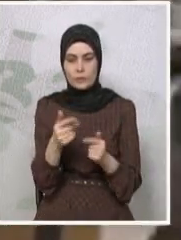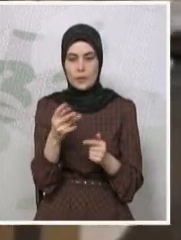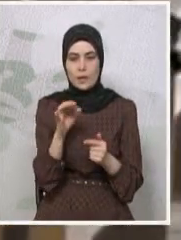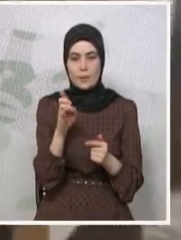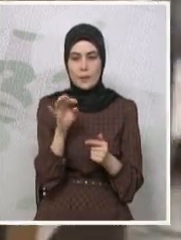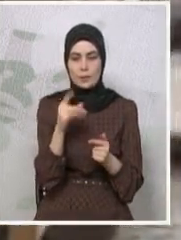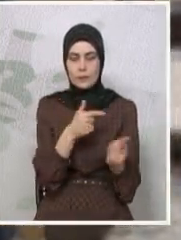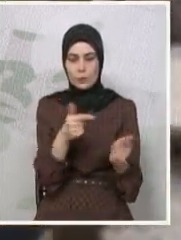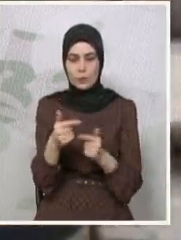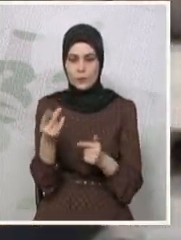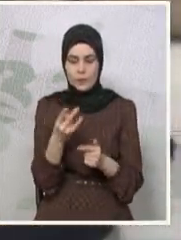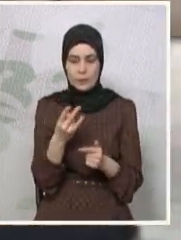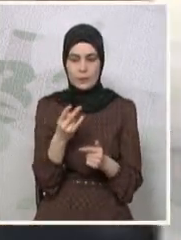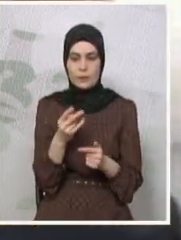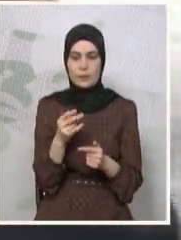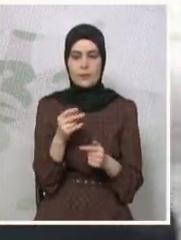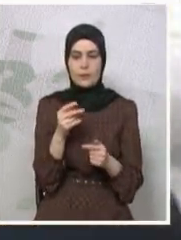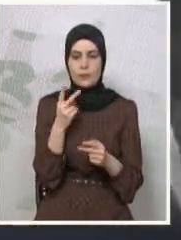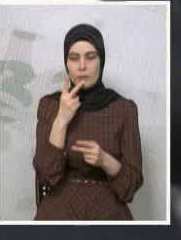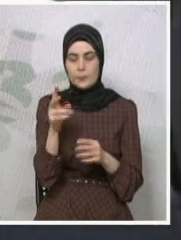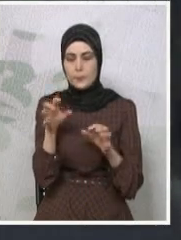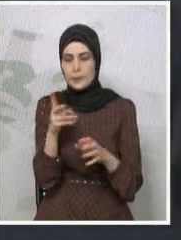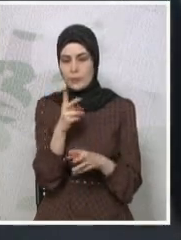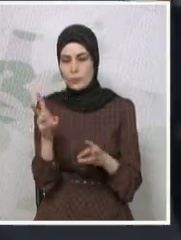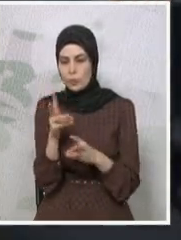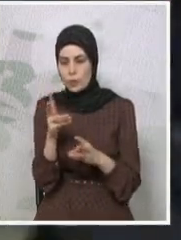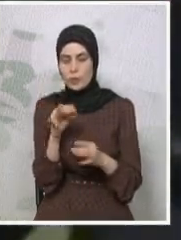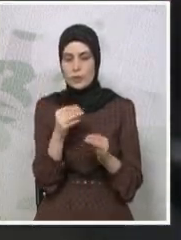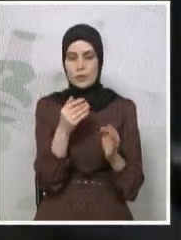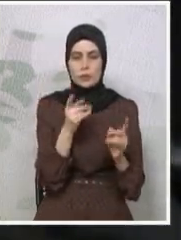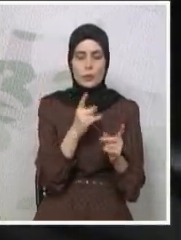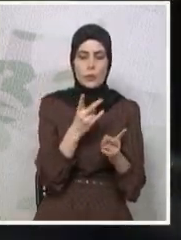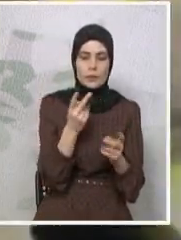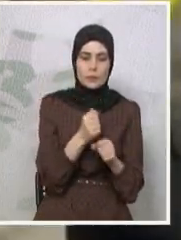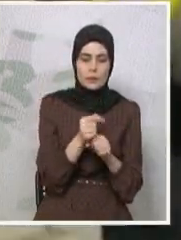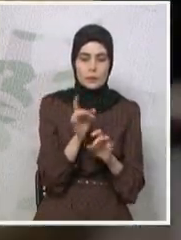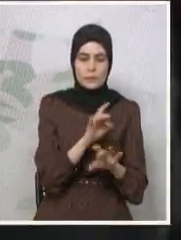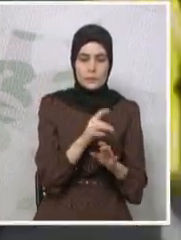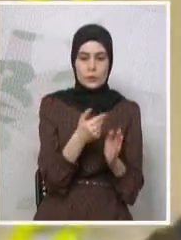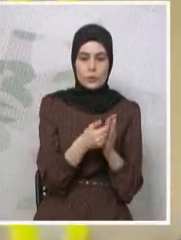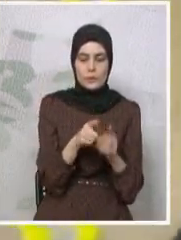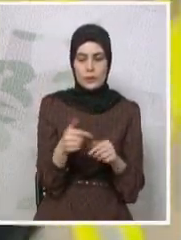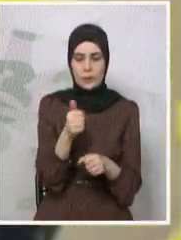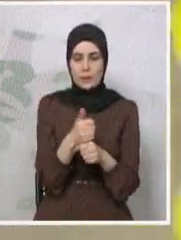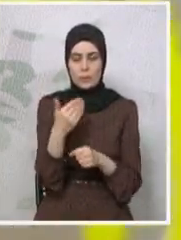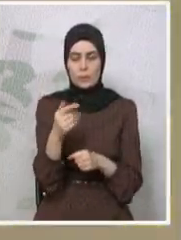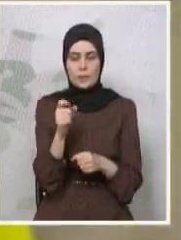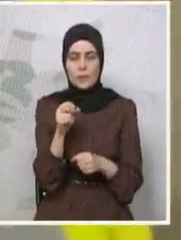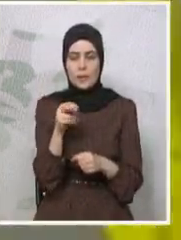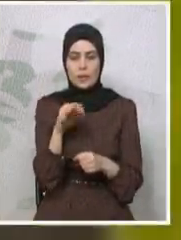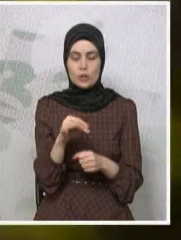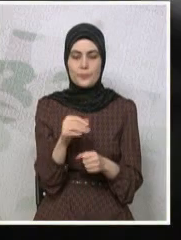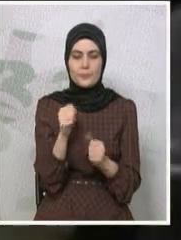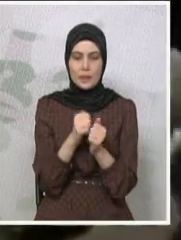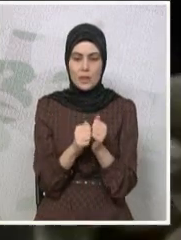от характера случившегося, проведение разведки на месте пожара возможными способами. Итак, несколько подпунктов. Примечательно, что на